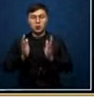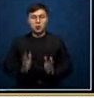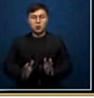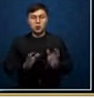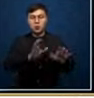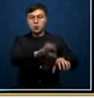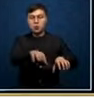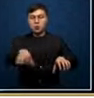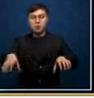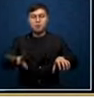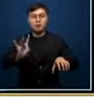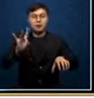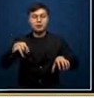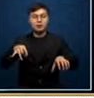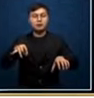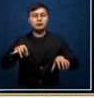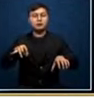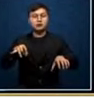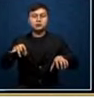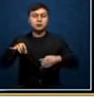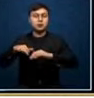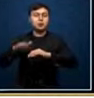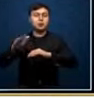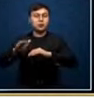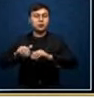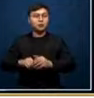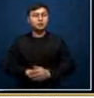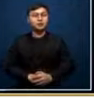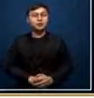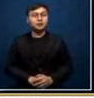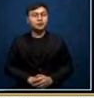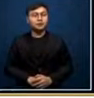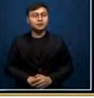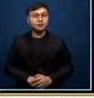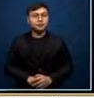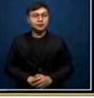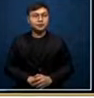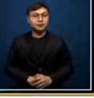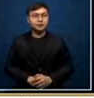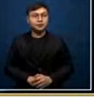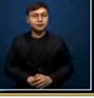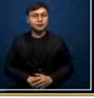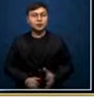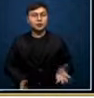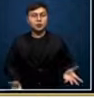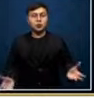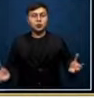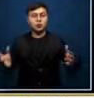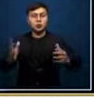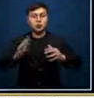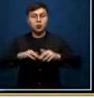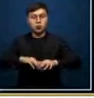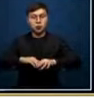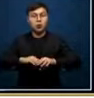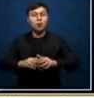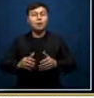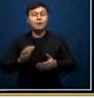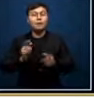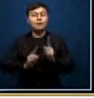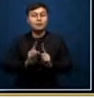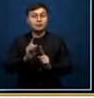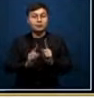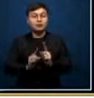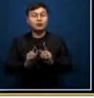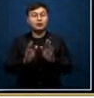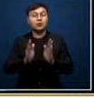งาน8323หน่วยงานนะฮะและมีผู้ที่เข้ามามีส่วนร่วมในการประเมินมากกว่า 1เอ่อ 1